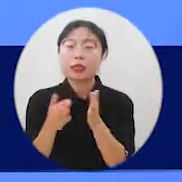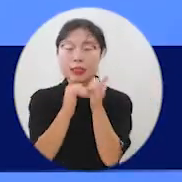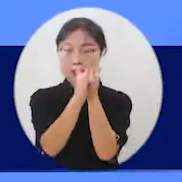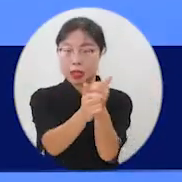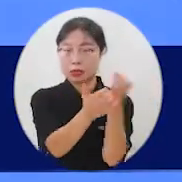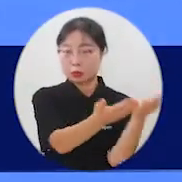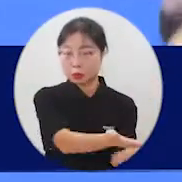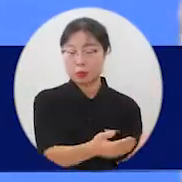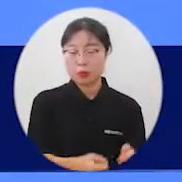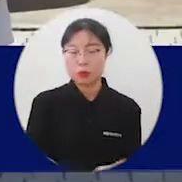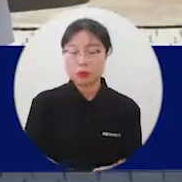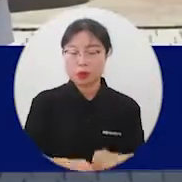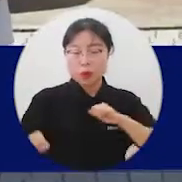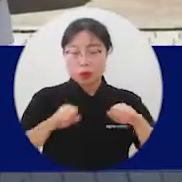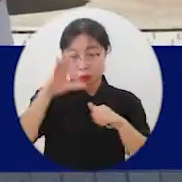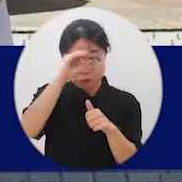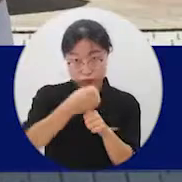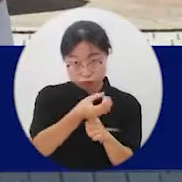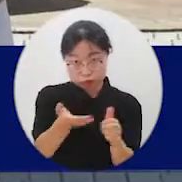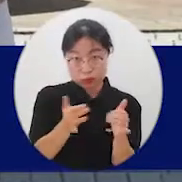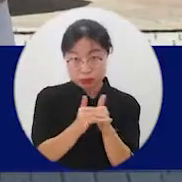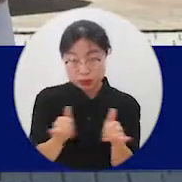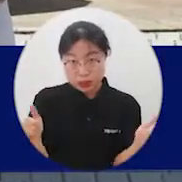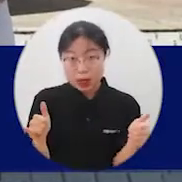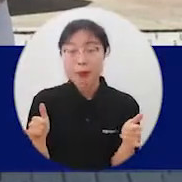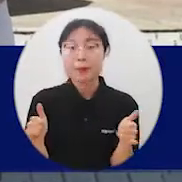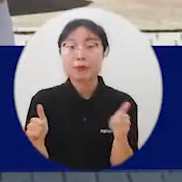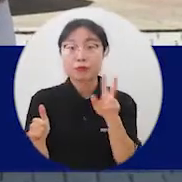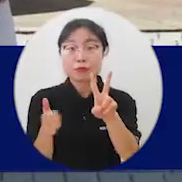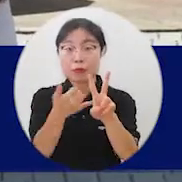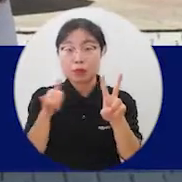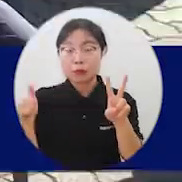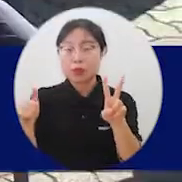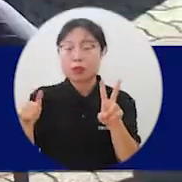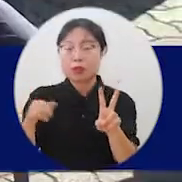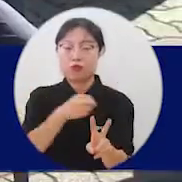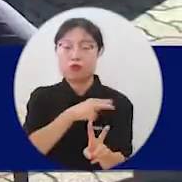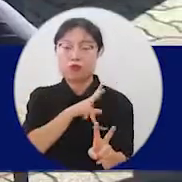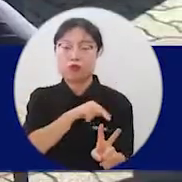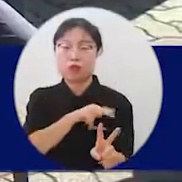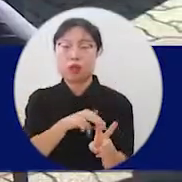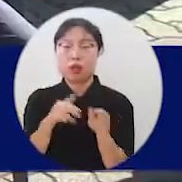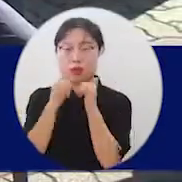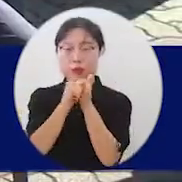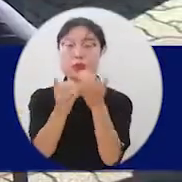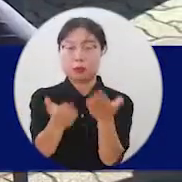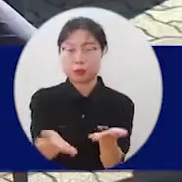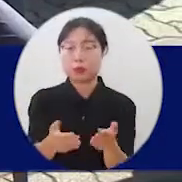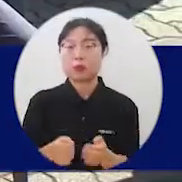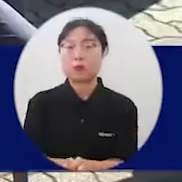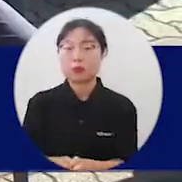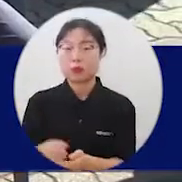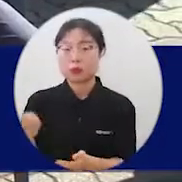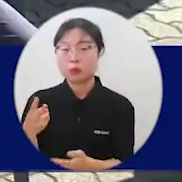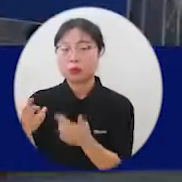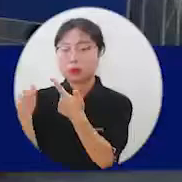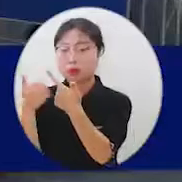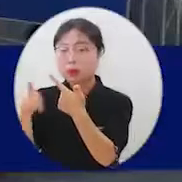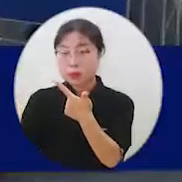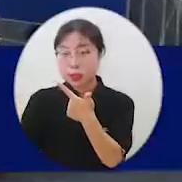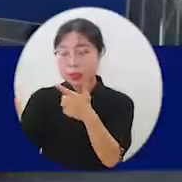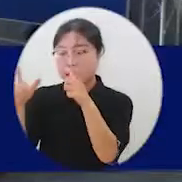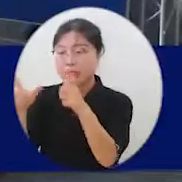경기 도민상이, 모범시민 2명에게는 국회의원상, 지역발전 유공자 6명에게는